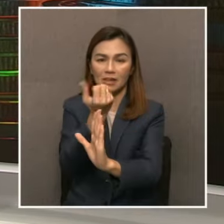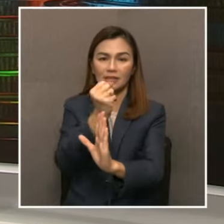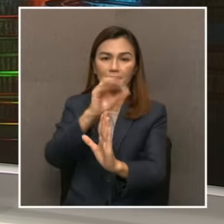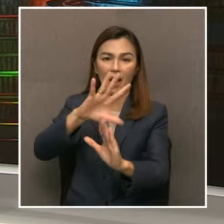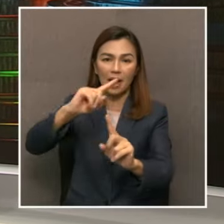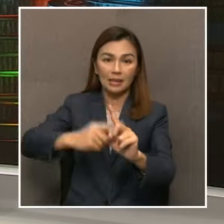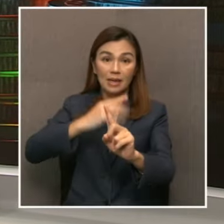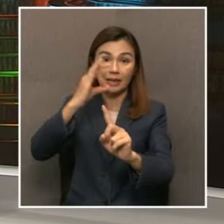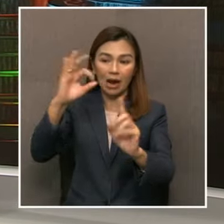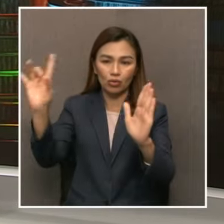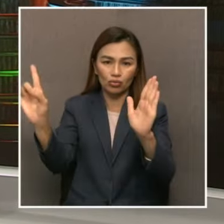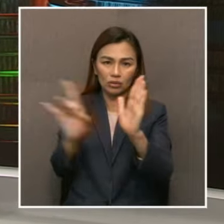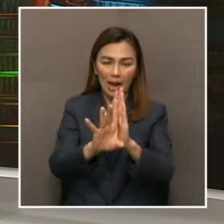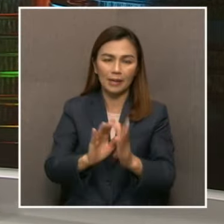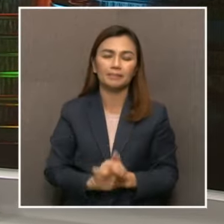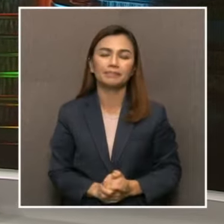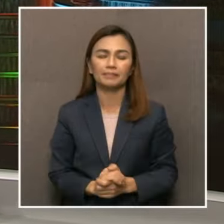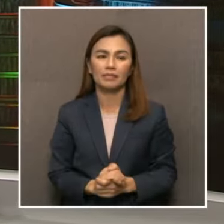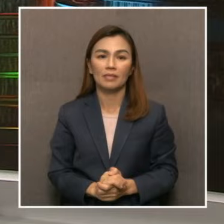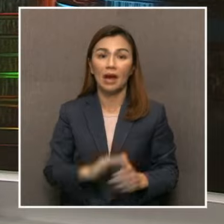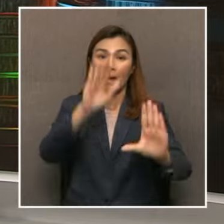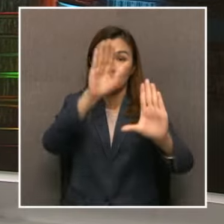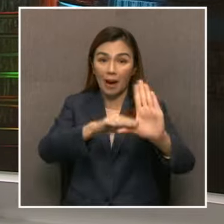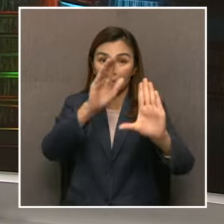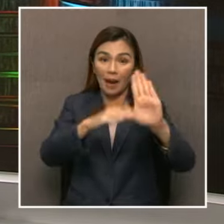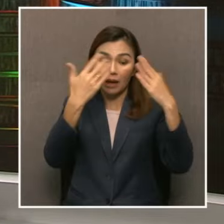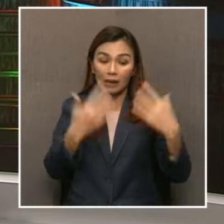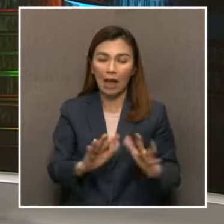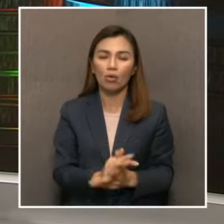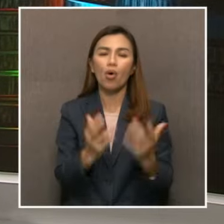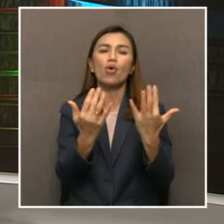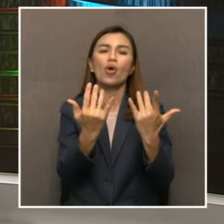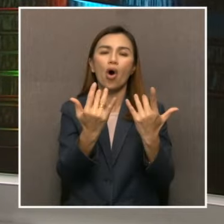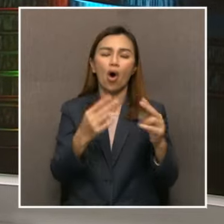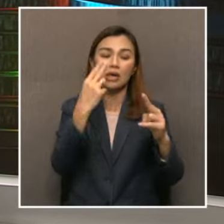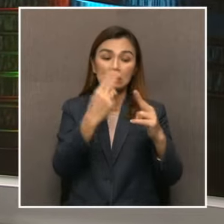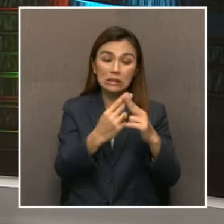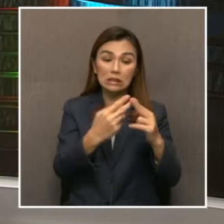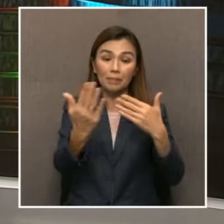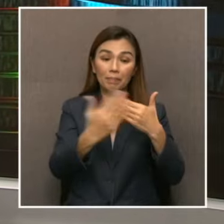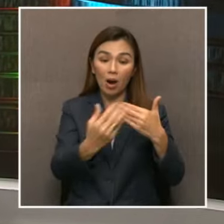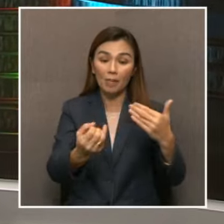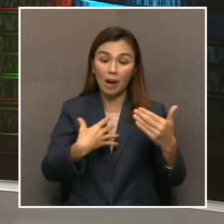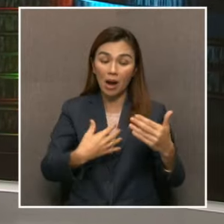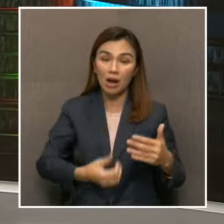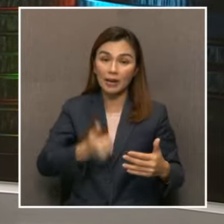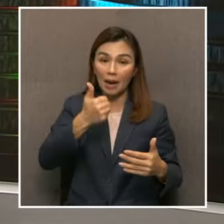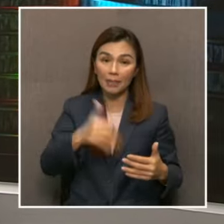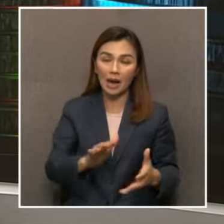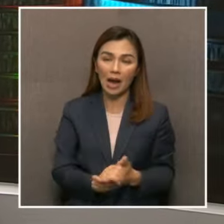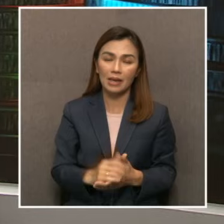กันยายนนี้แล้วหลังจากลงทะเบียนไปแล้วเนี่ยเราก็ไม่ต้องทำอะไรครับเดี๋ยวรอเขาประกาศผลแต่ว่าวันที่17กันยายนนี้วันอังค